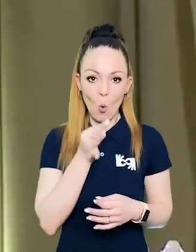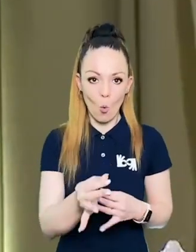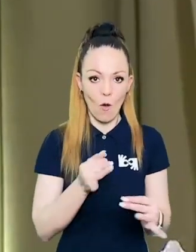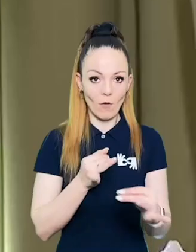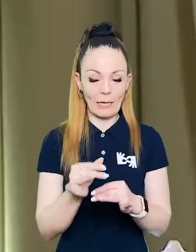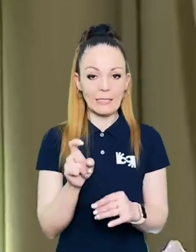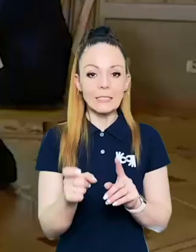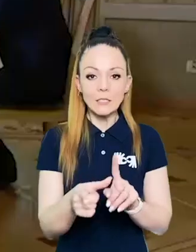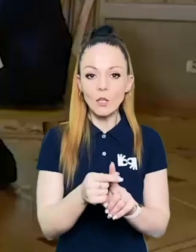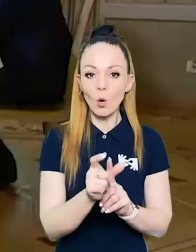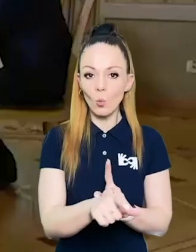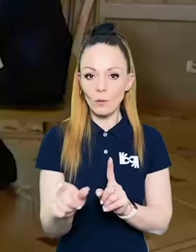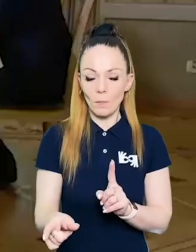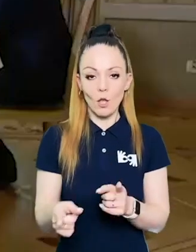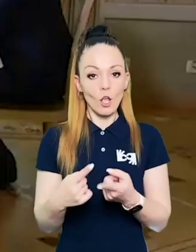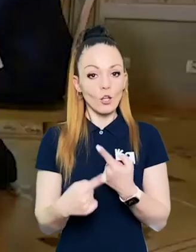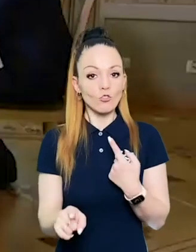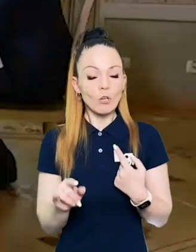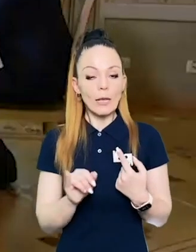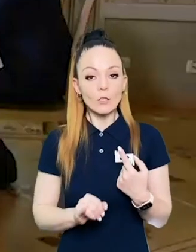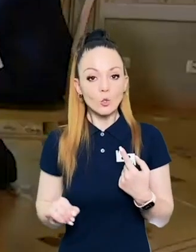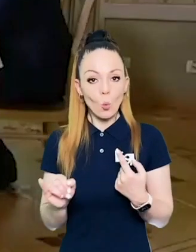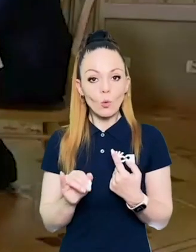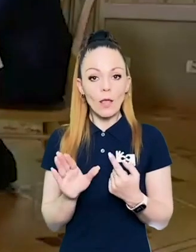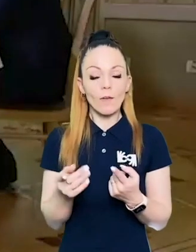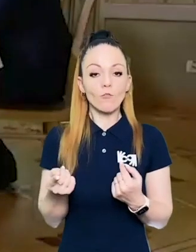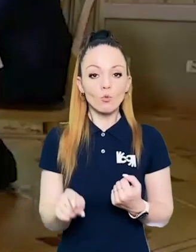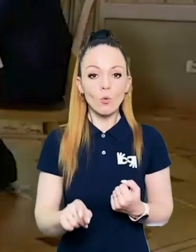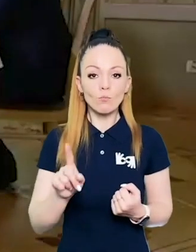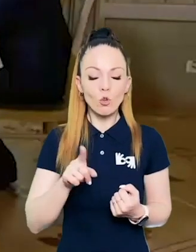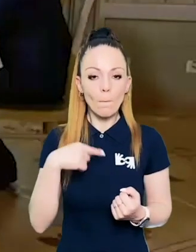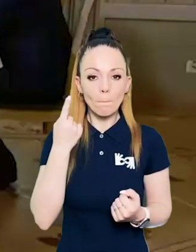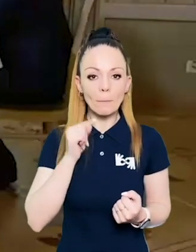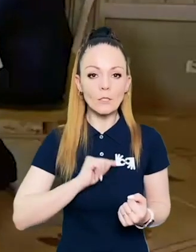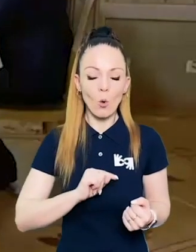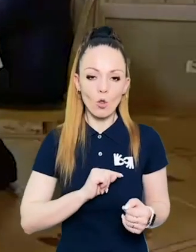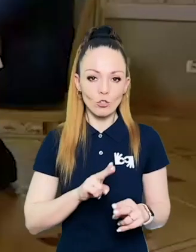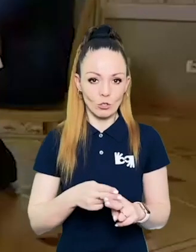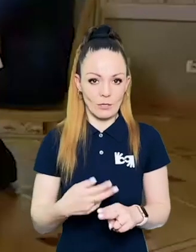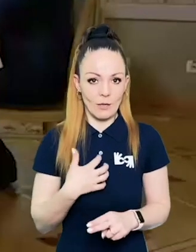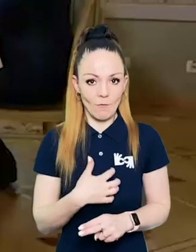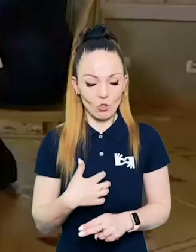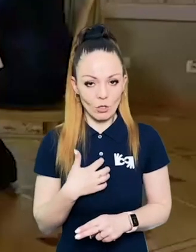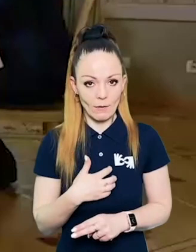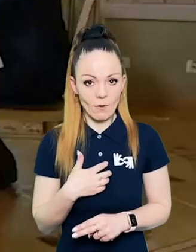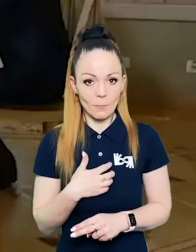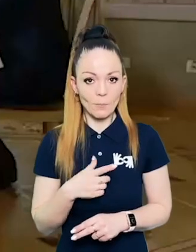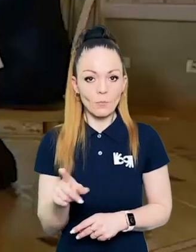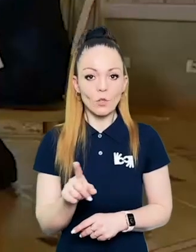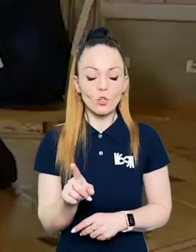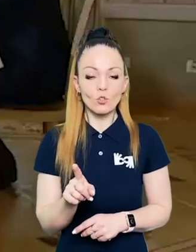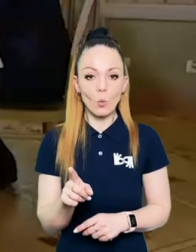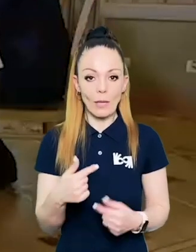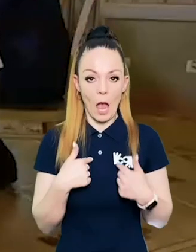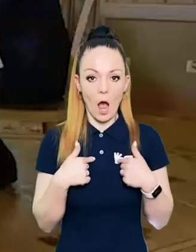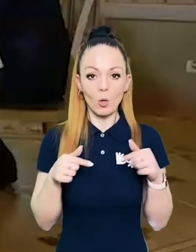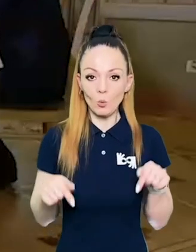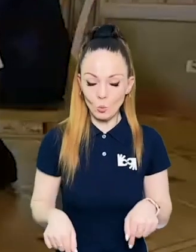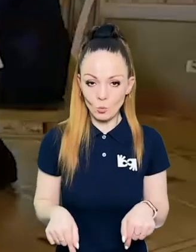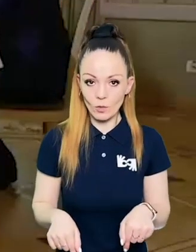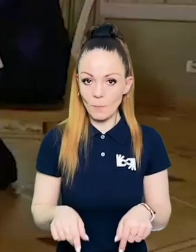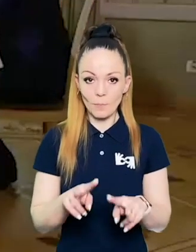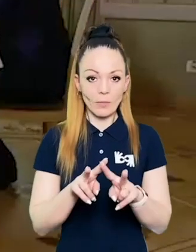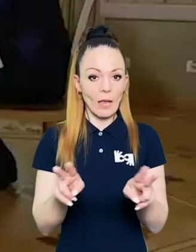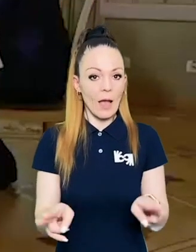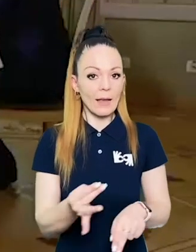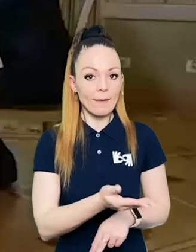треба говорити з людьми. Інша історія в тому, що психологічно це важливо, що я